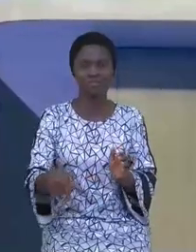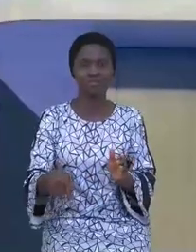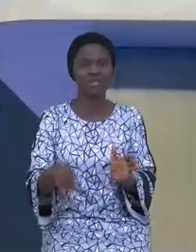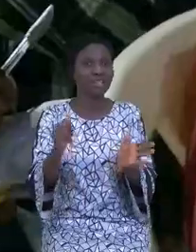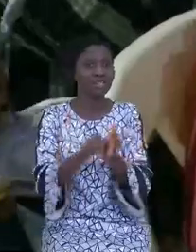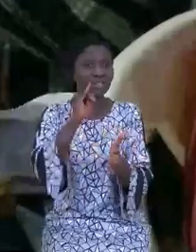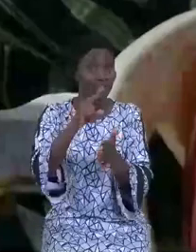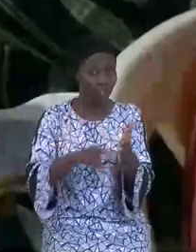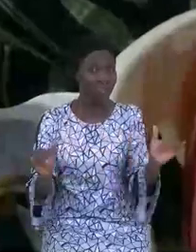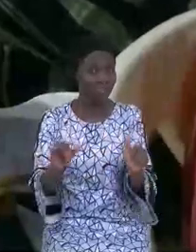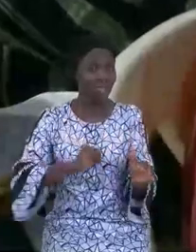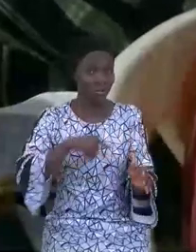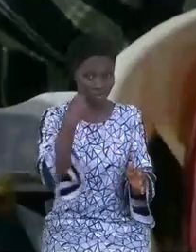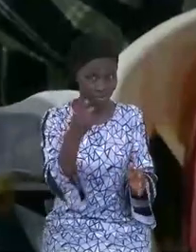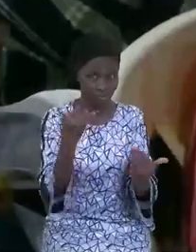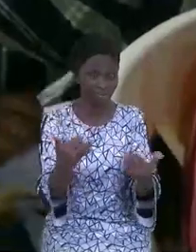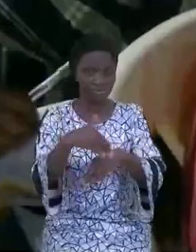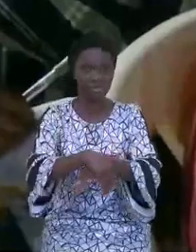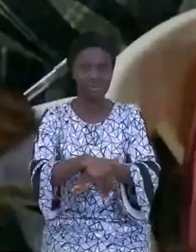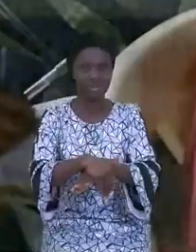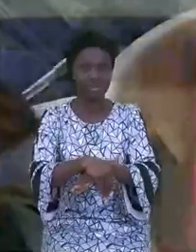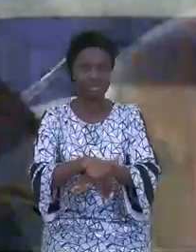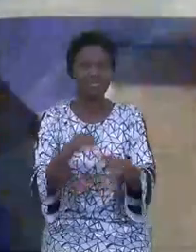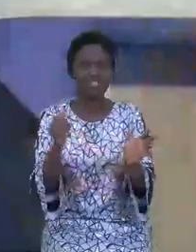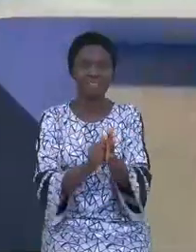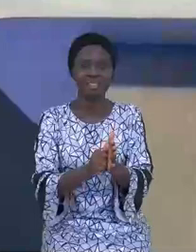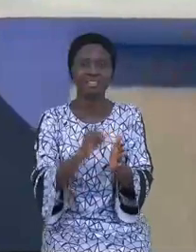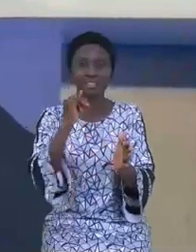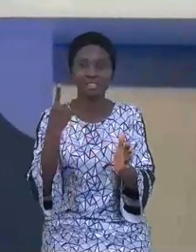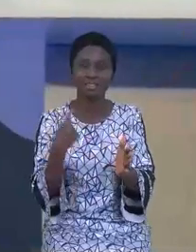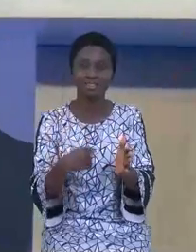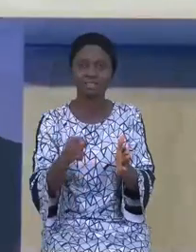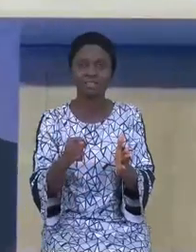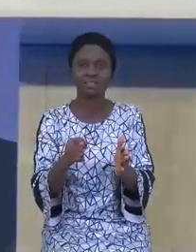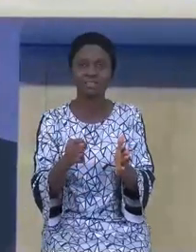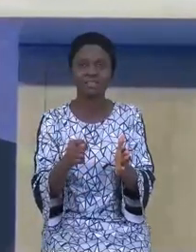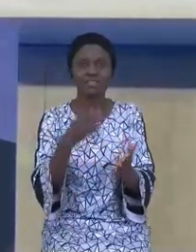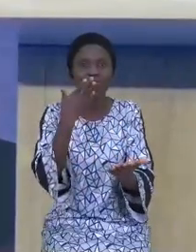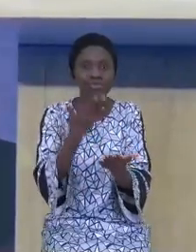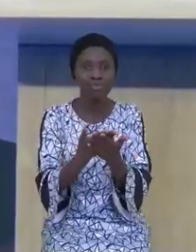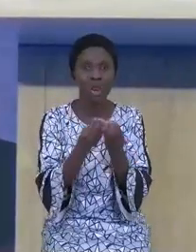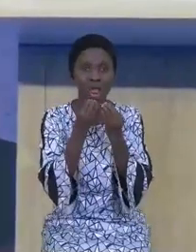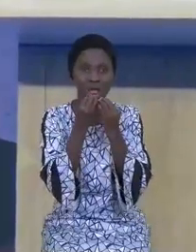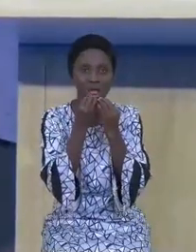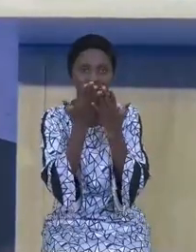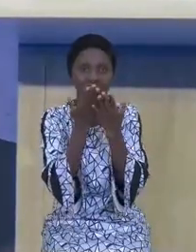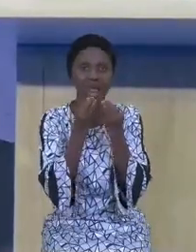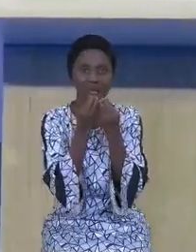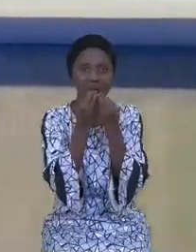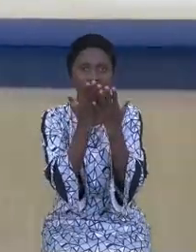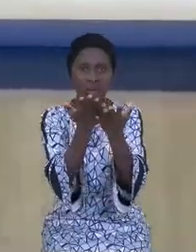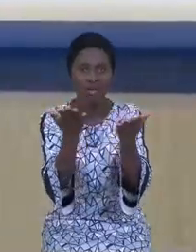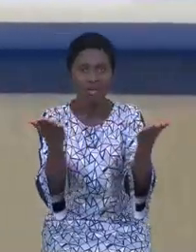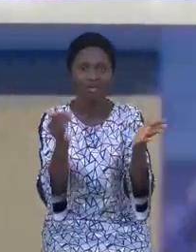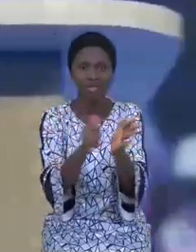ce soir. Ça, c'est la déclaration que je t'apporte ce soir. Ça, c'est la bonne nouvelle que j'ai pour toi